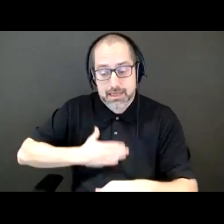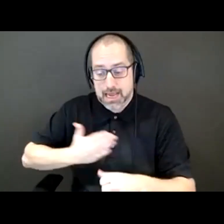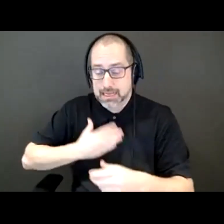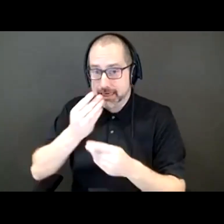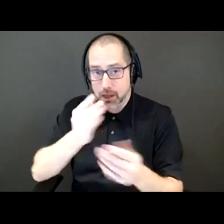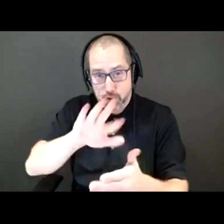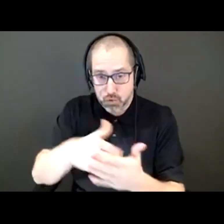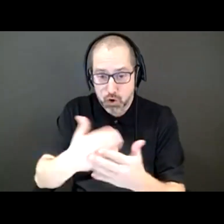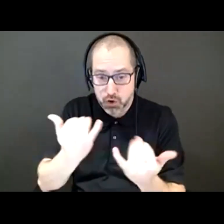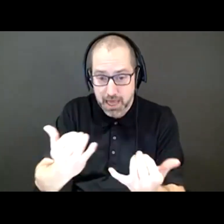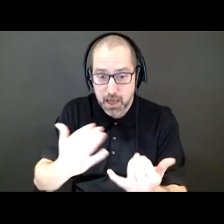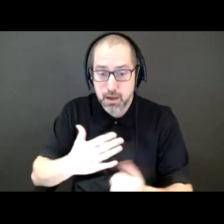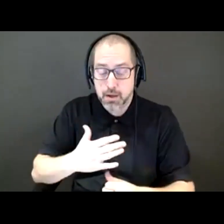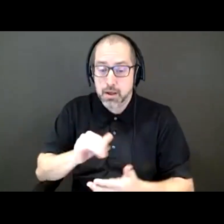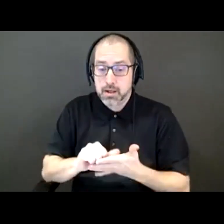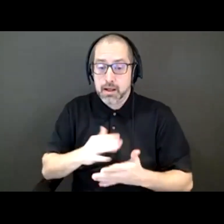mais